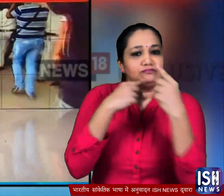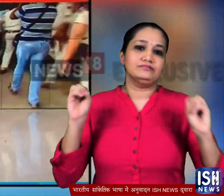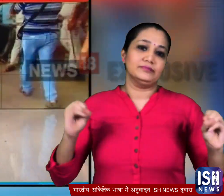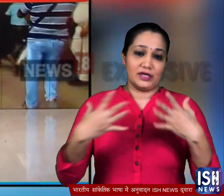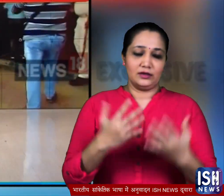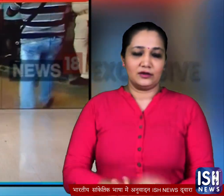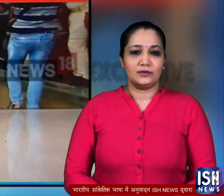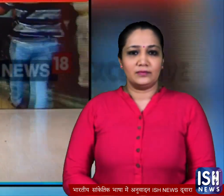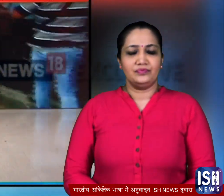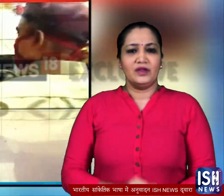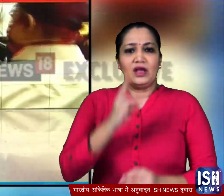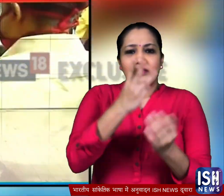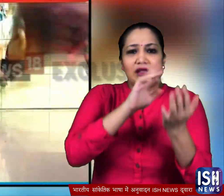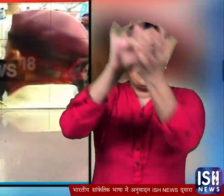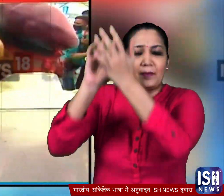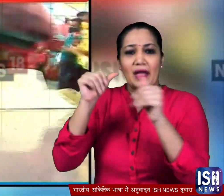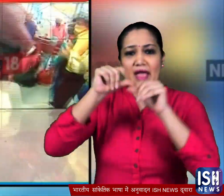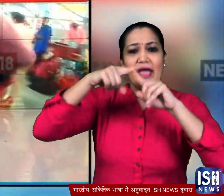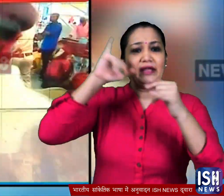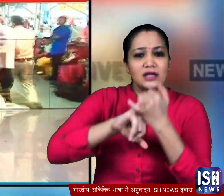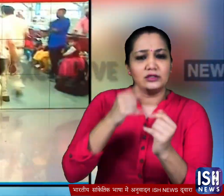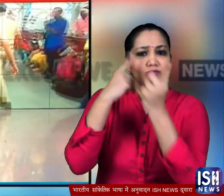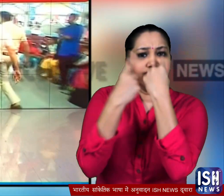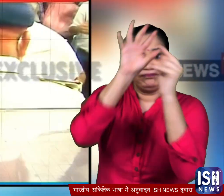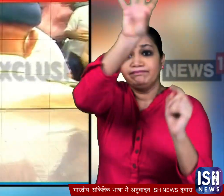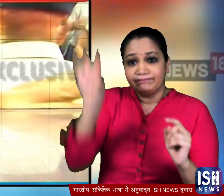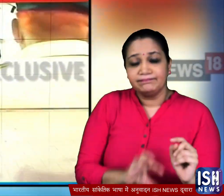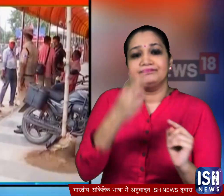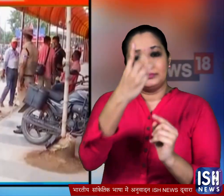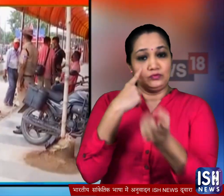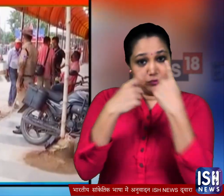दी। अब तक 3 राज्यों की एटीएस इस मामले की पड़ताल में जुटी थी,